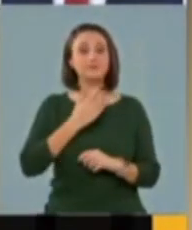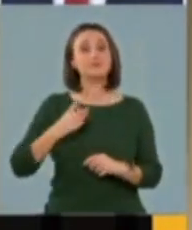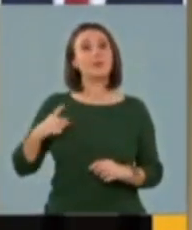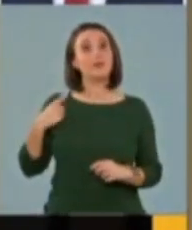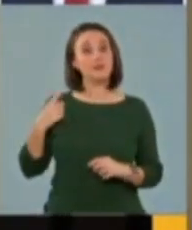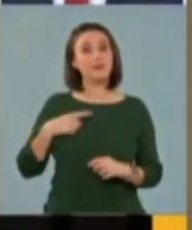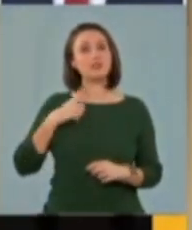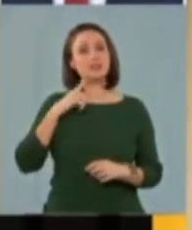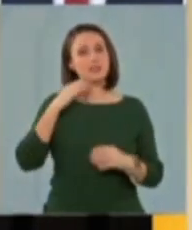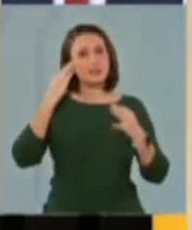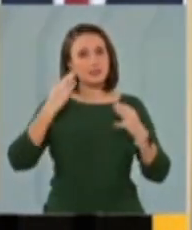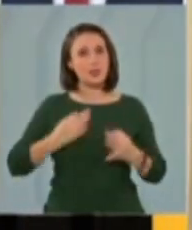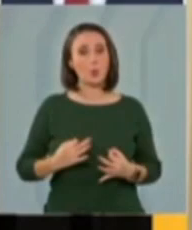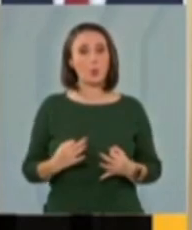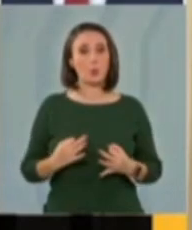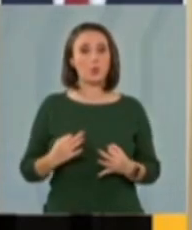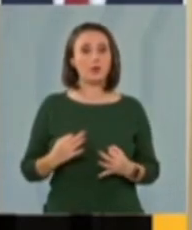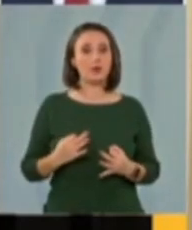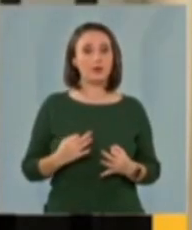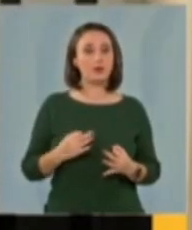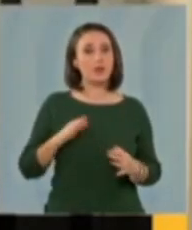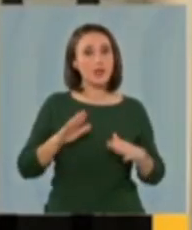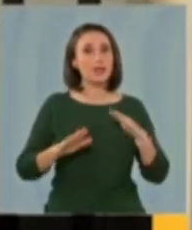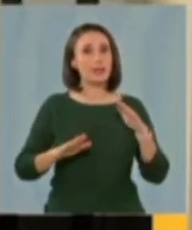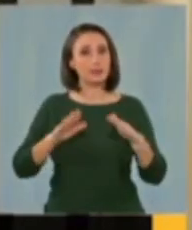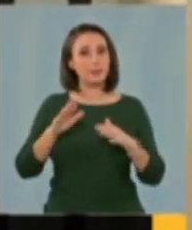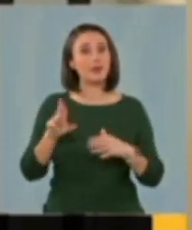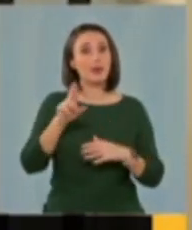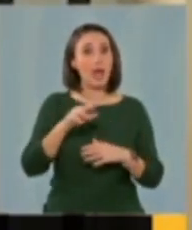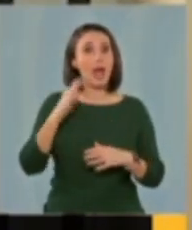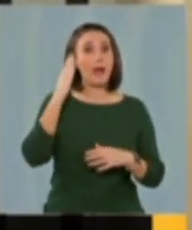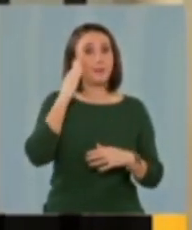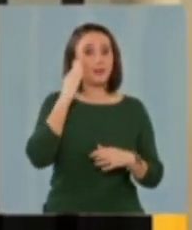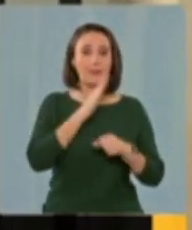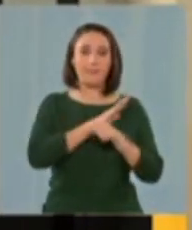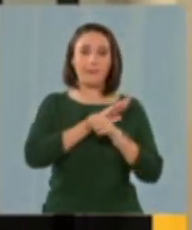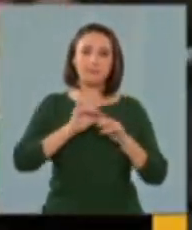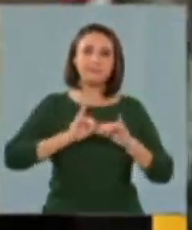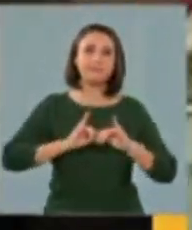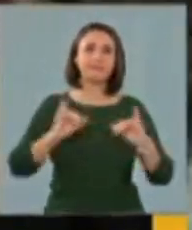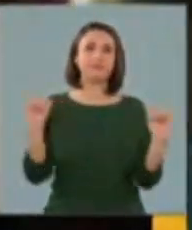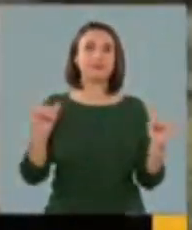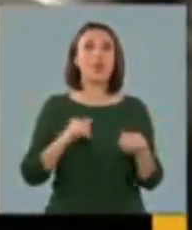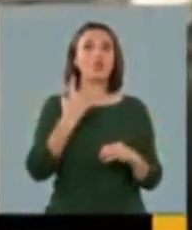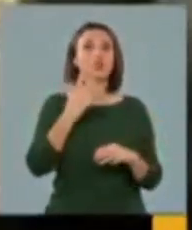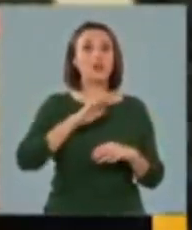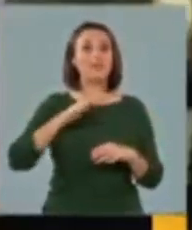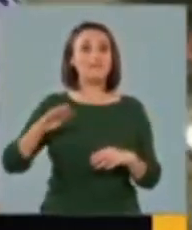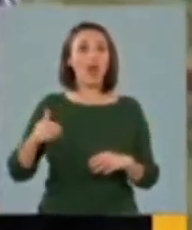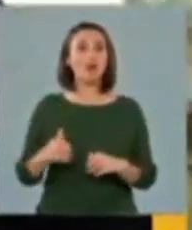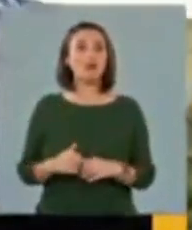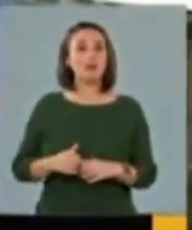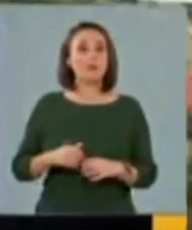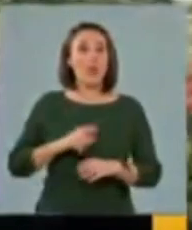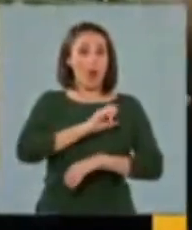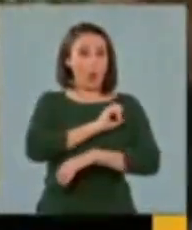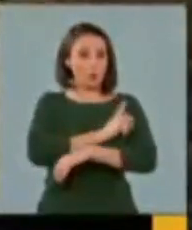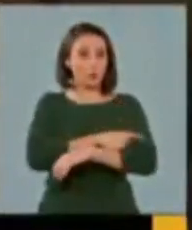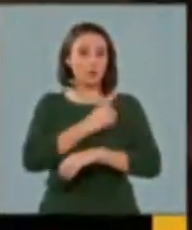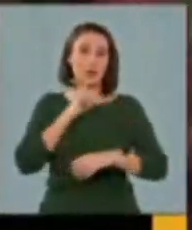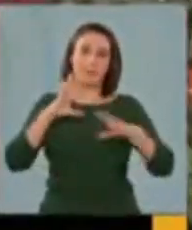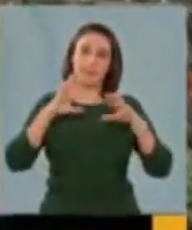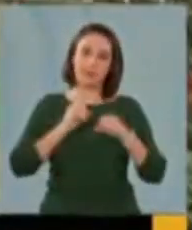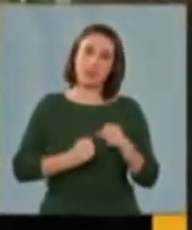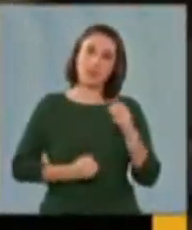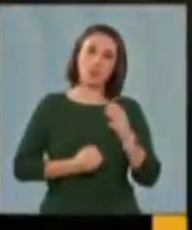fi asigurată ritmic. Reamintim că în plină ascensiune al celui de-al cincilea val pandemic, autoritățile au fost prinse